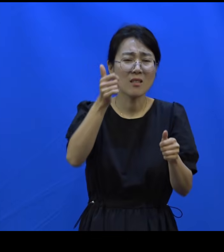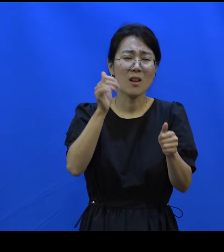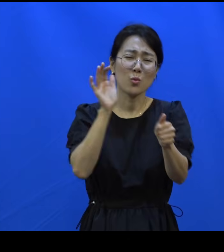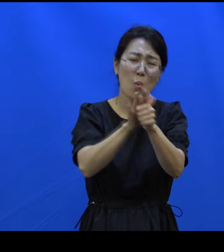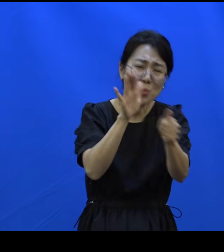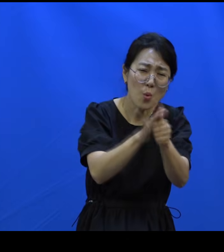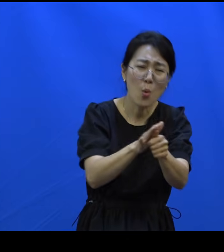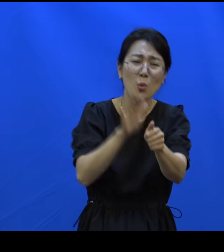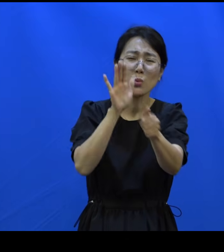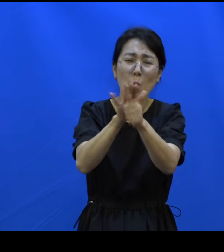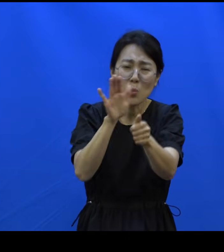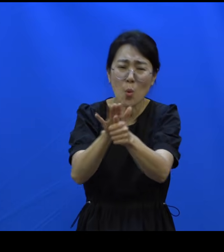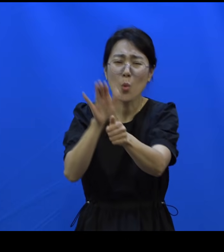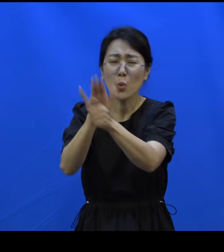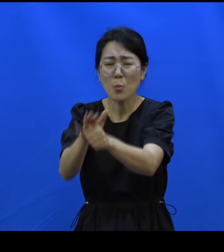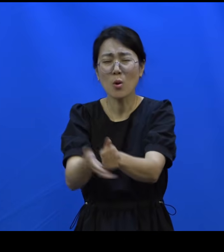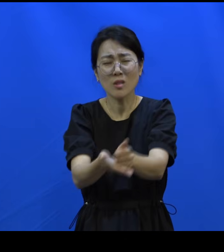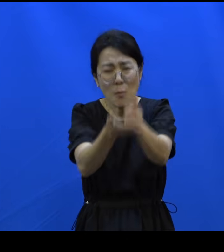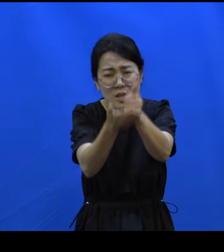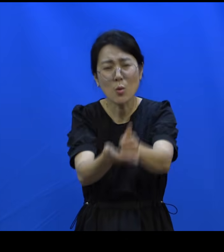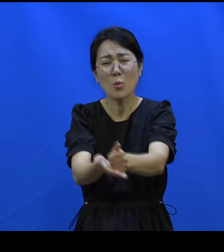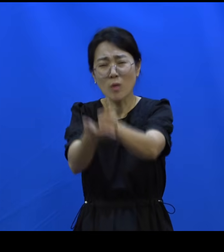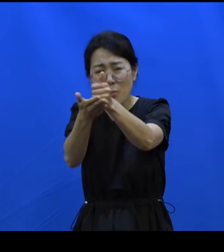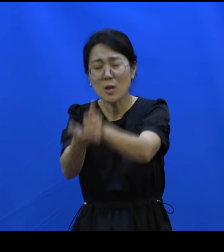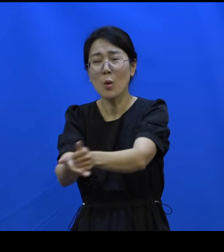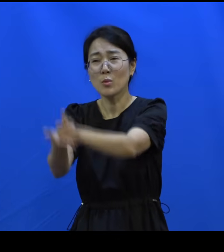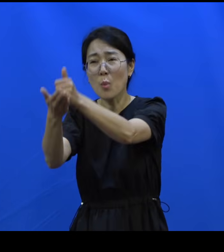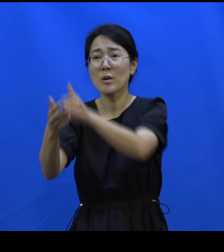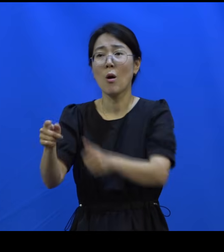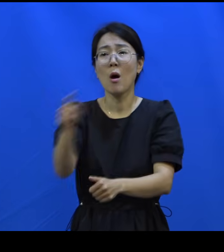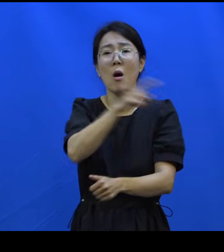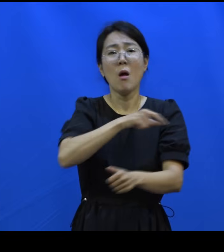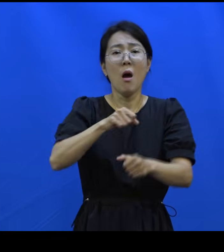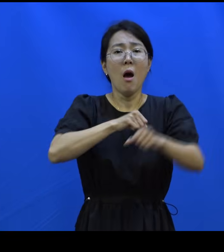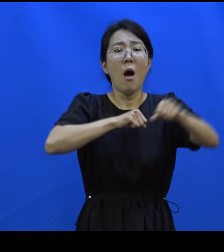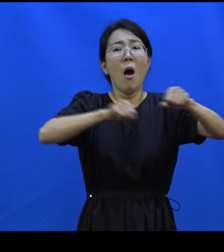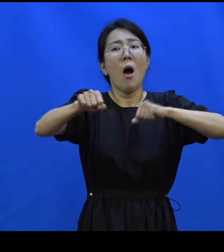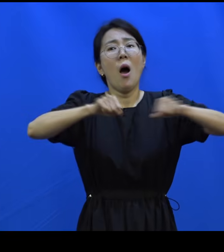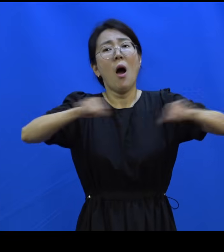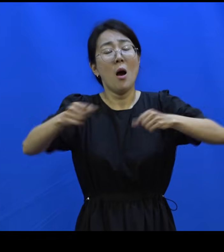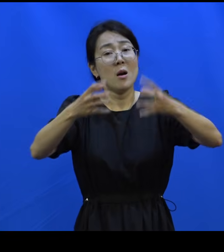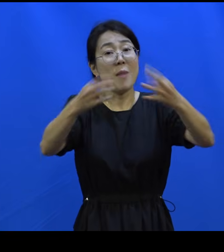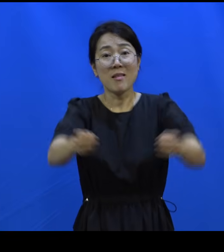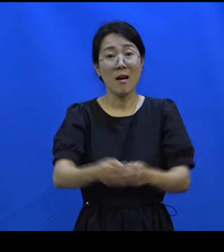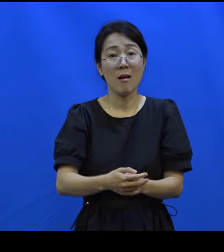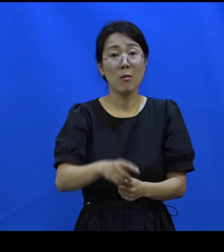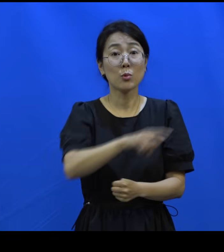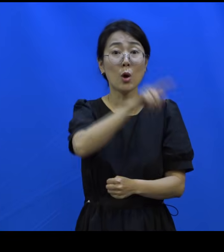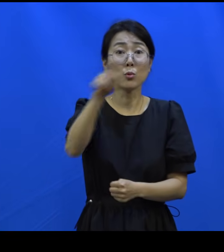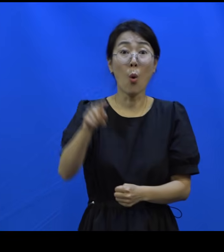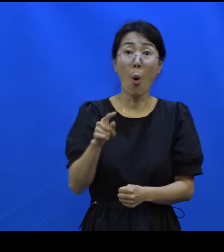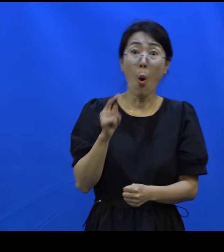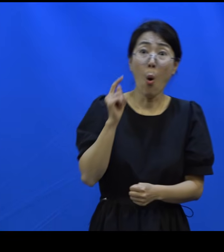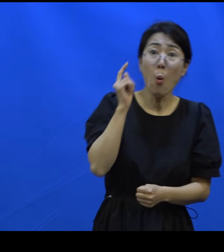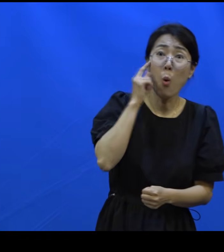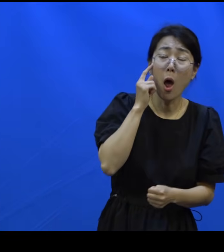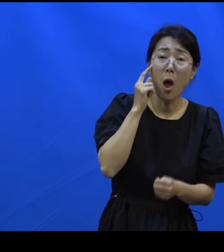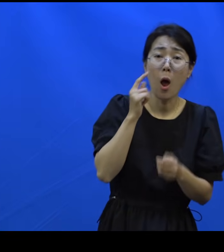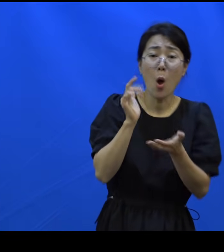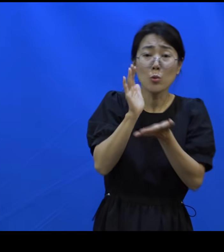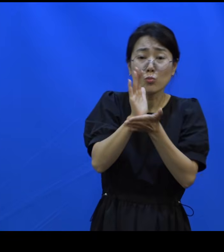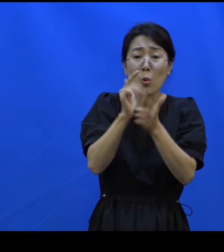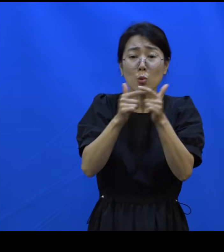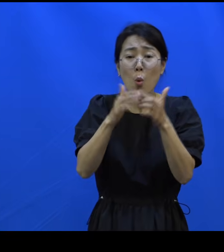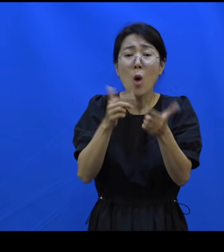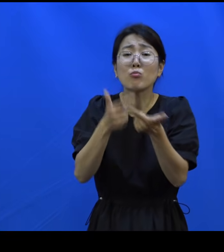이렇게 사랑하고 섬기느냐? 일반적으로 상식적인 수준을 넘어서니까 그들이 이해를 못해요. 왜? 그런 것들을 잘 보기 힘들었기